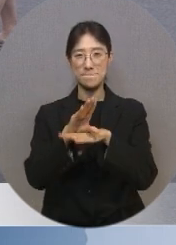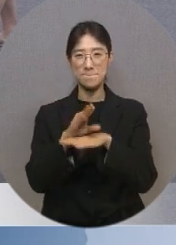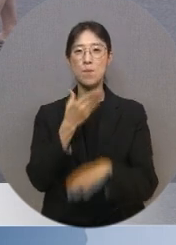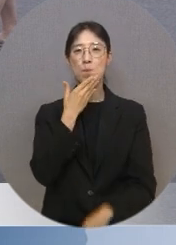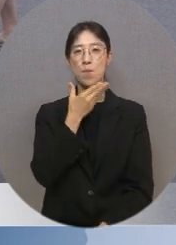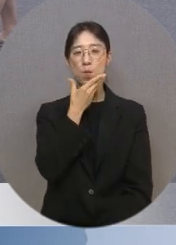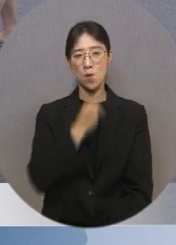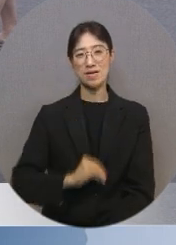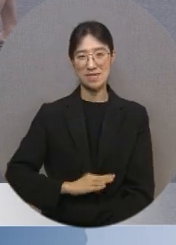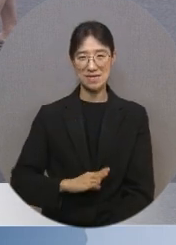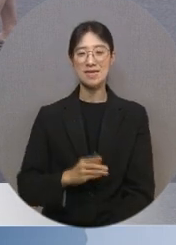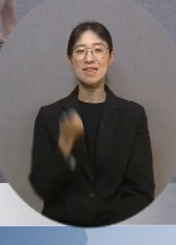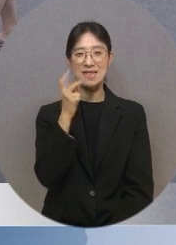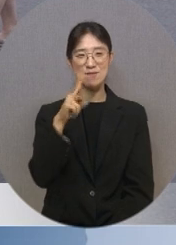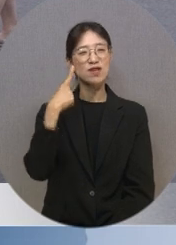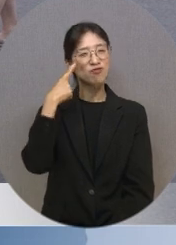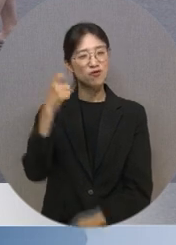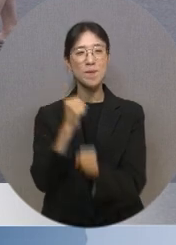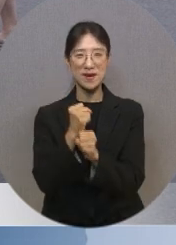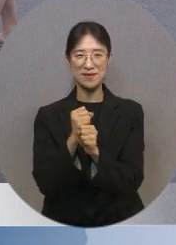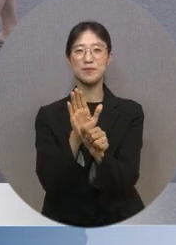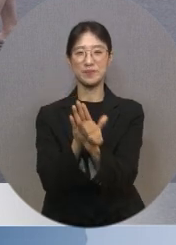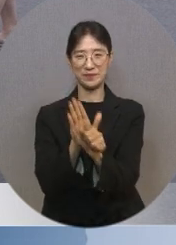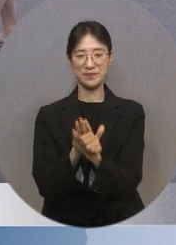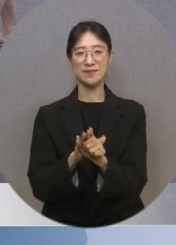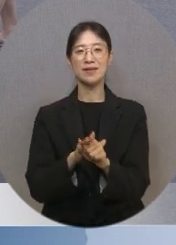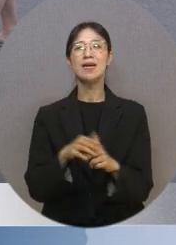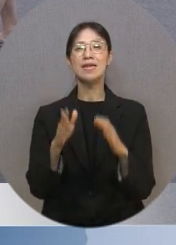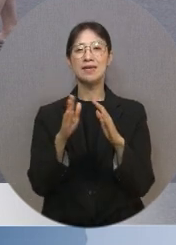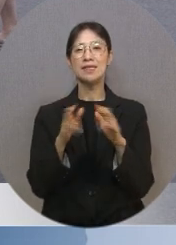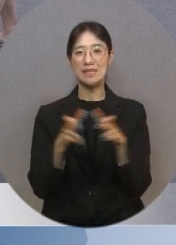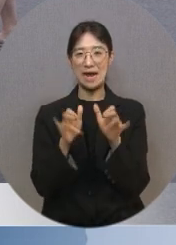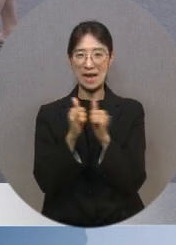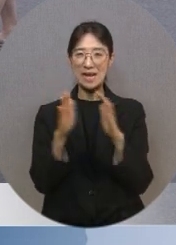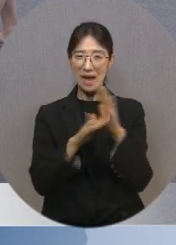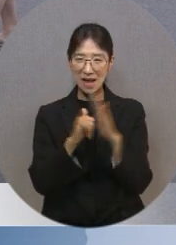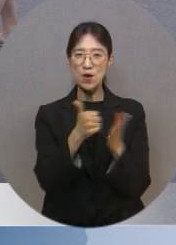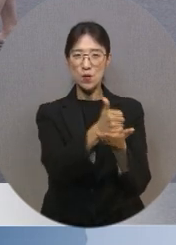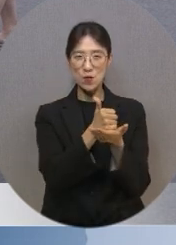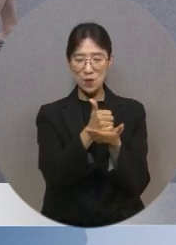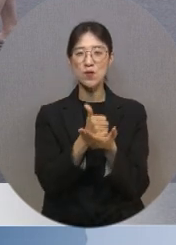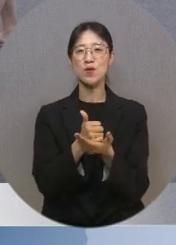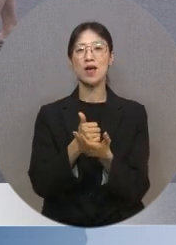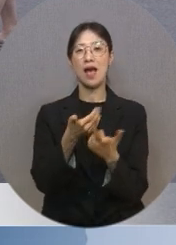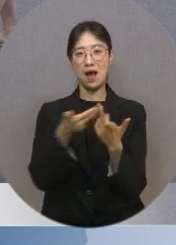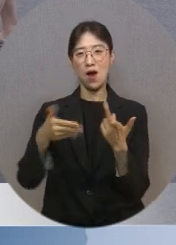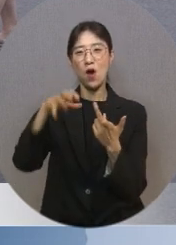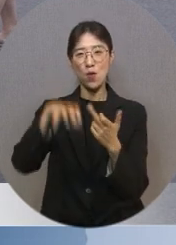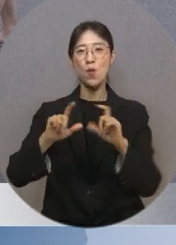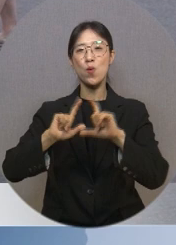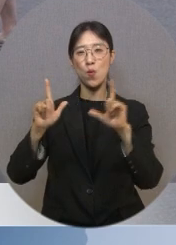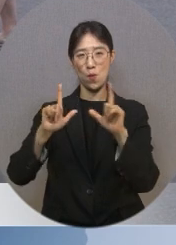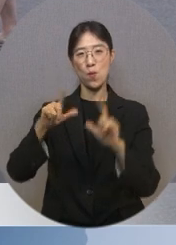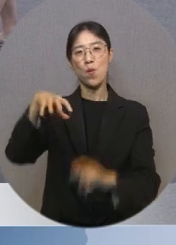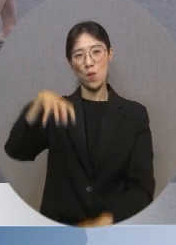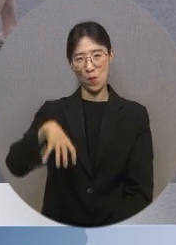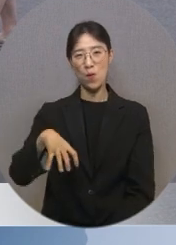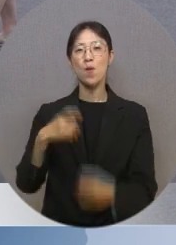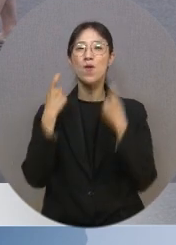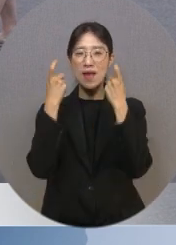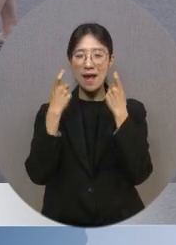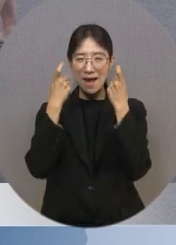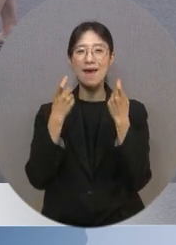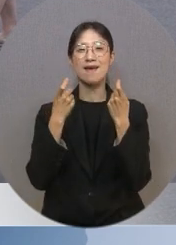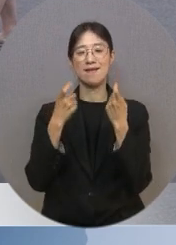추억 만들기에 나섰습니다. 장애인 가정을 초청해 강원도 동해로 떠나는 무장애 관광여행을 마련한